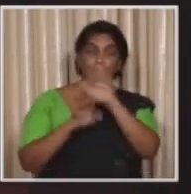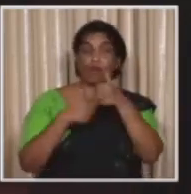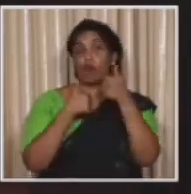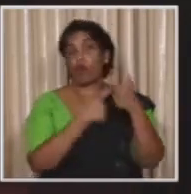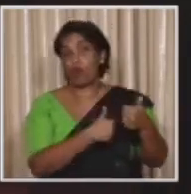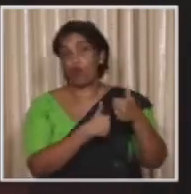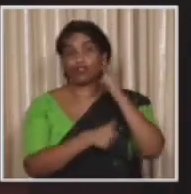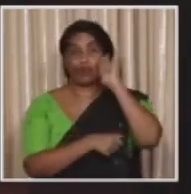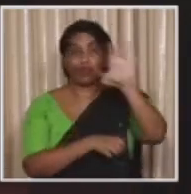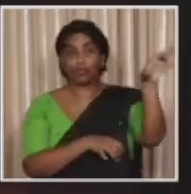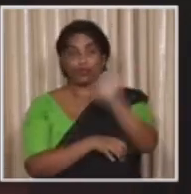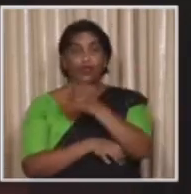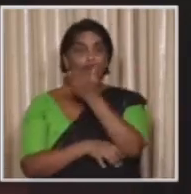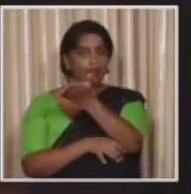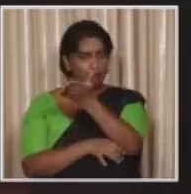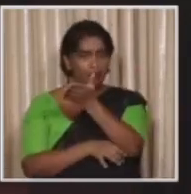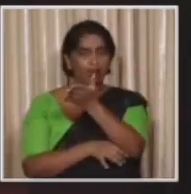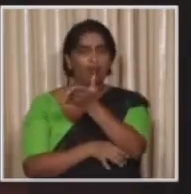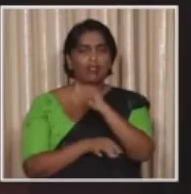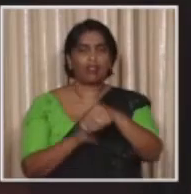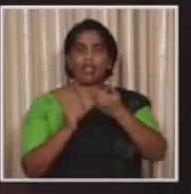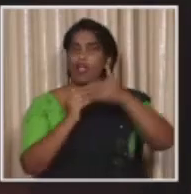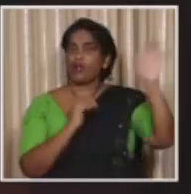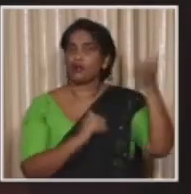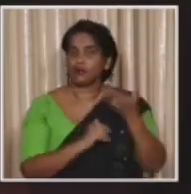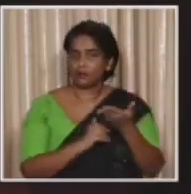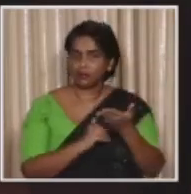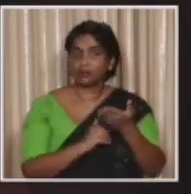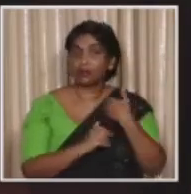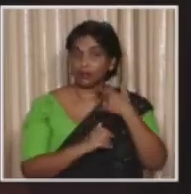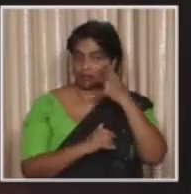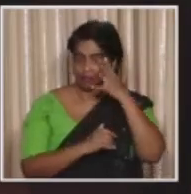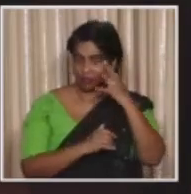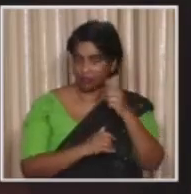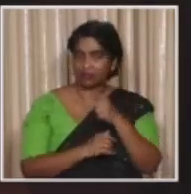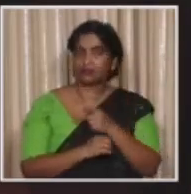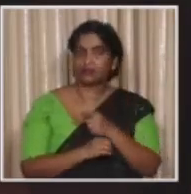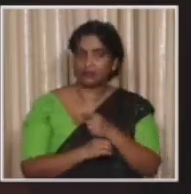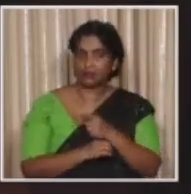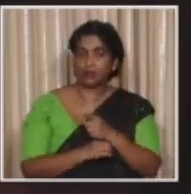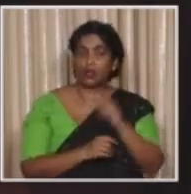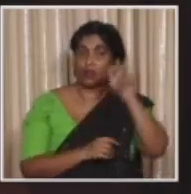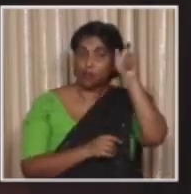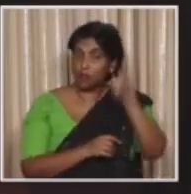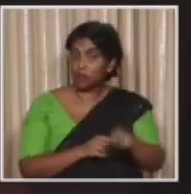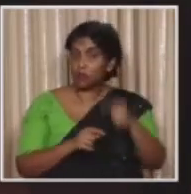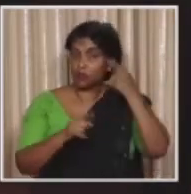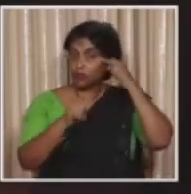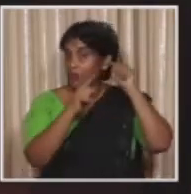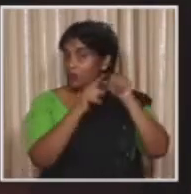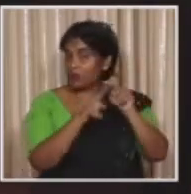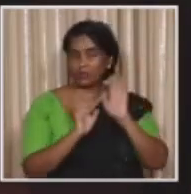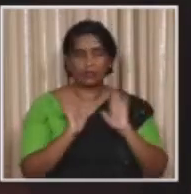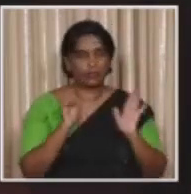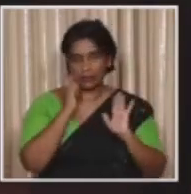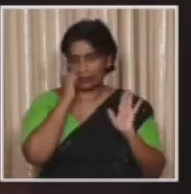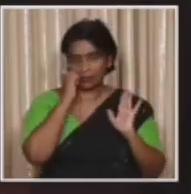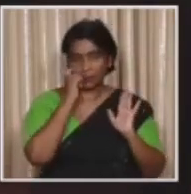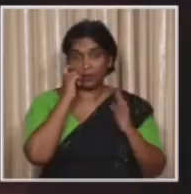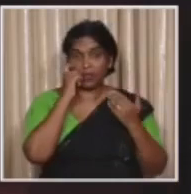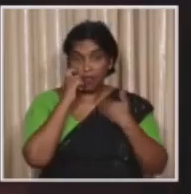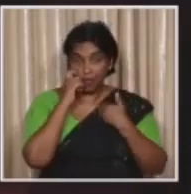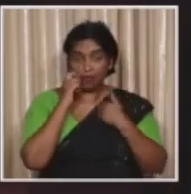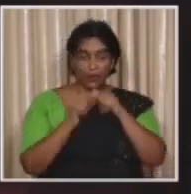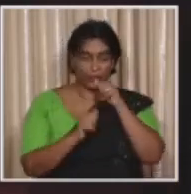හොඳයි කියපු පුද්ගලෙක් නෙවෙයි ඉවත් කරන්නේ ඒ නිසා මතක තියාගන්න පුද්ගල කේන්ද්‍රියව නෙවෙයි අපි